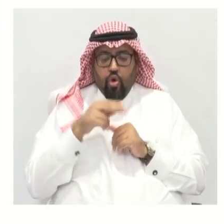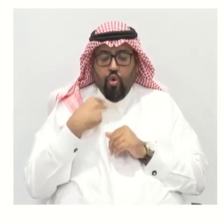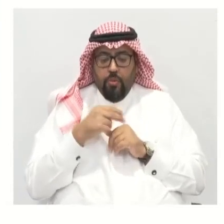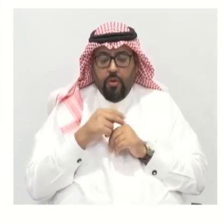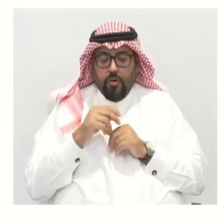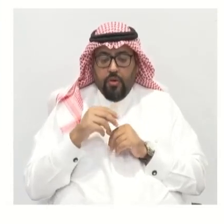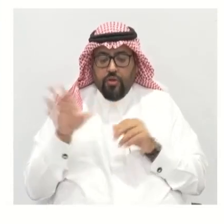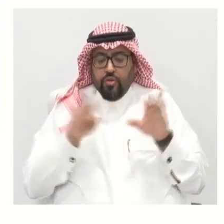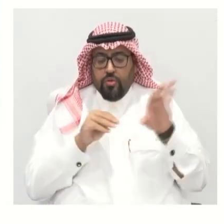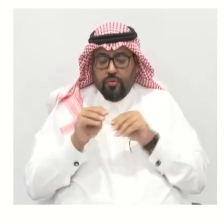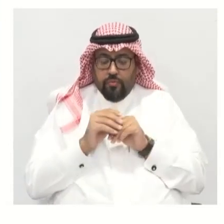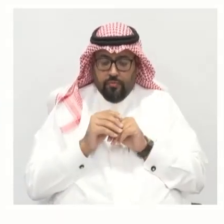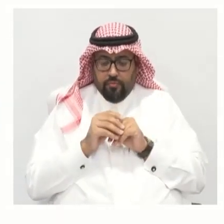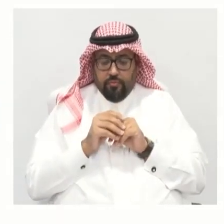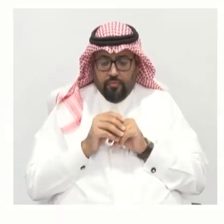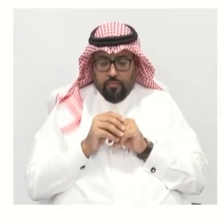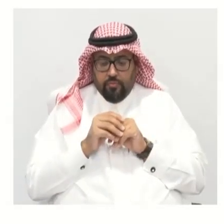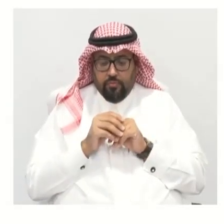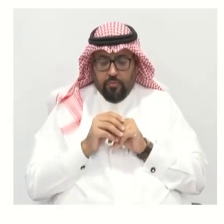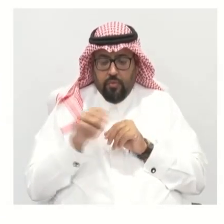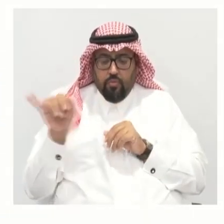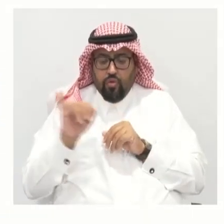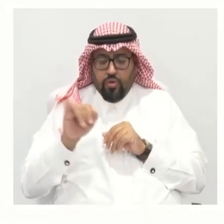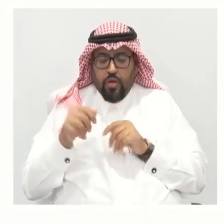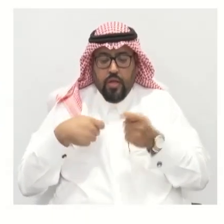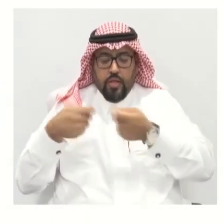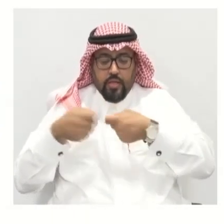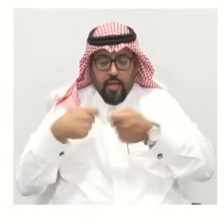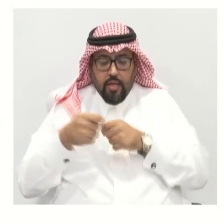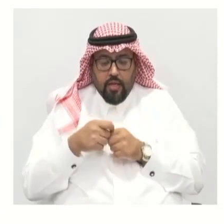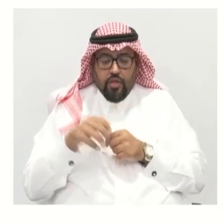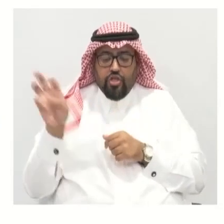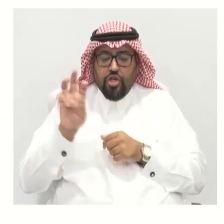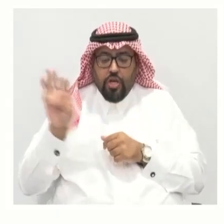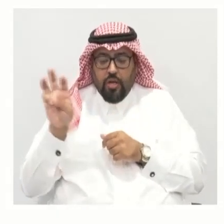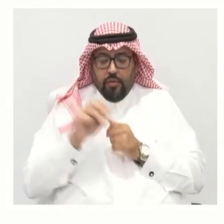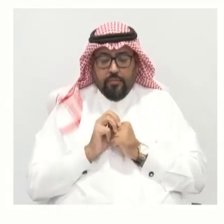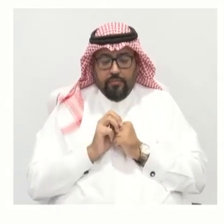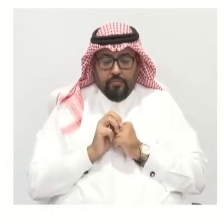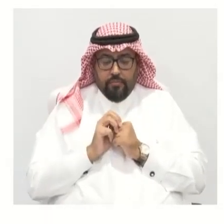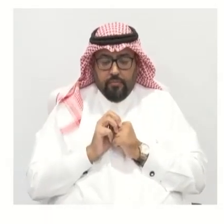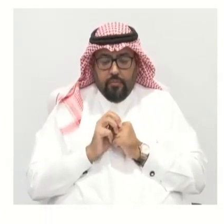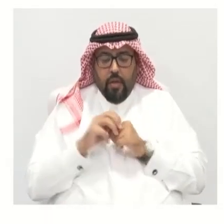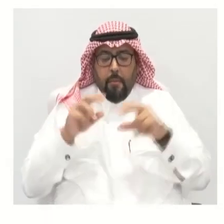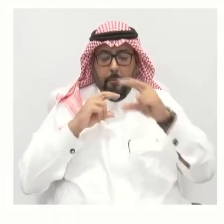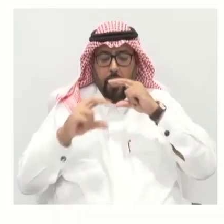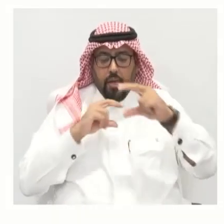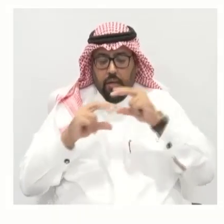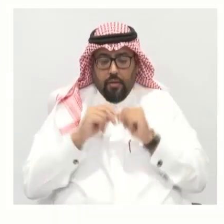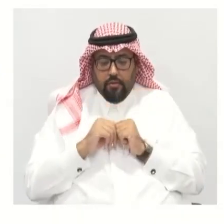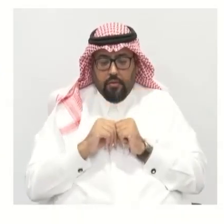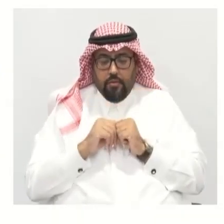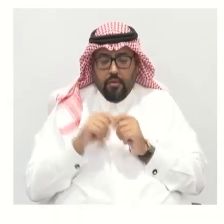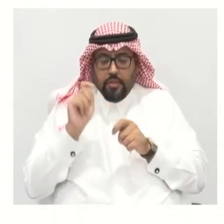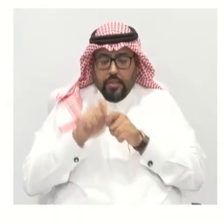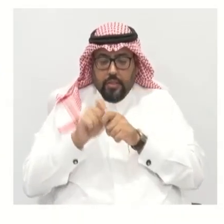نعم سوق تجاري ايضا مؤسسه تجاريه شركه بنك